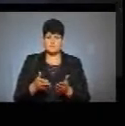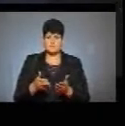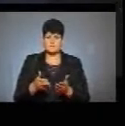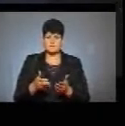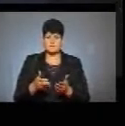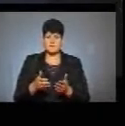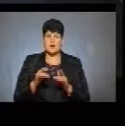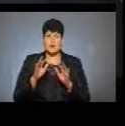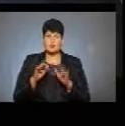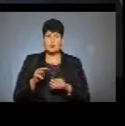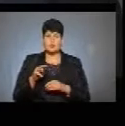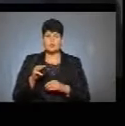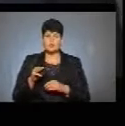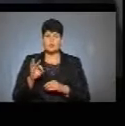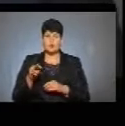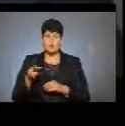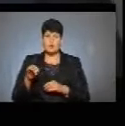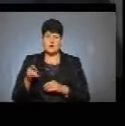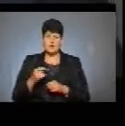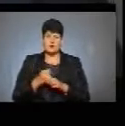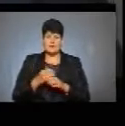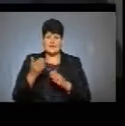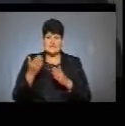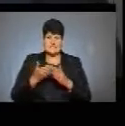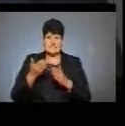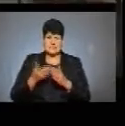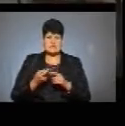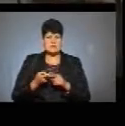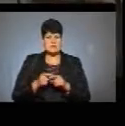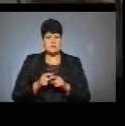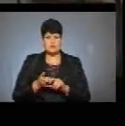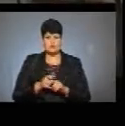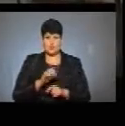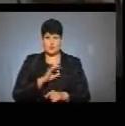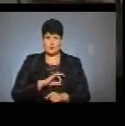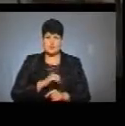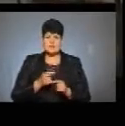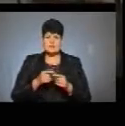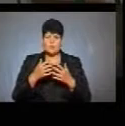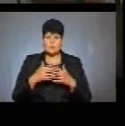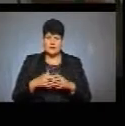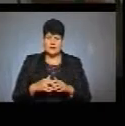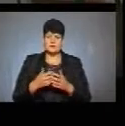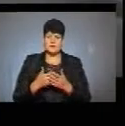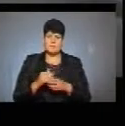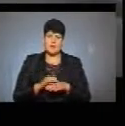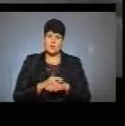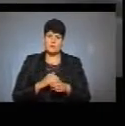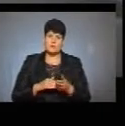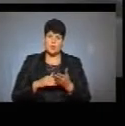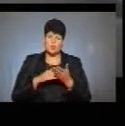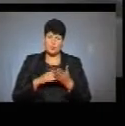як комп'ютерний томограф можливість робити зрізи. Це надзвичайно для нас корисно. Це обладнання в якості благодійної